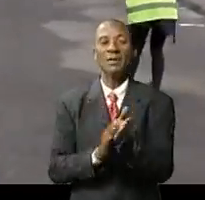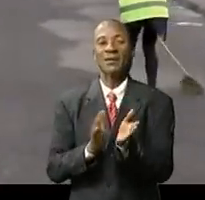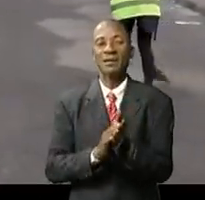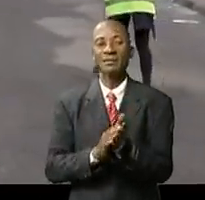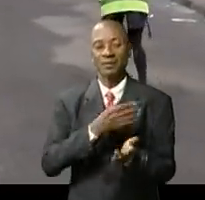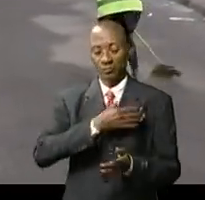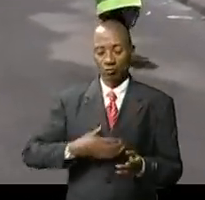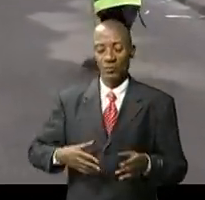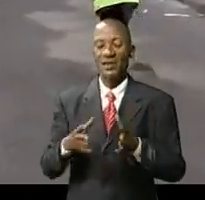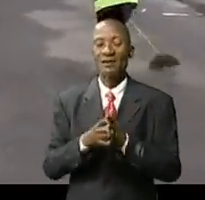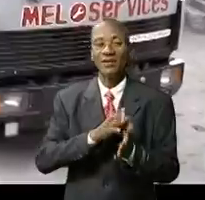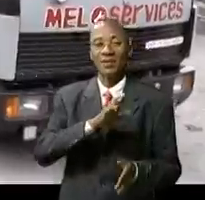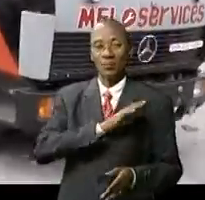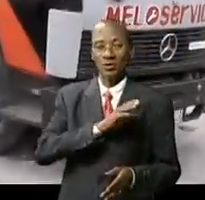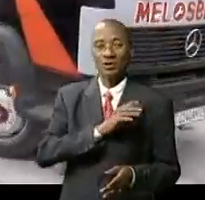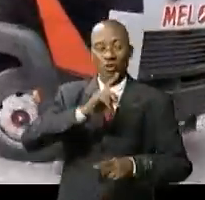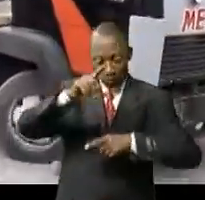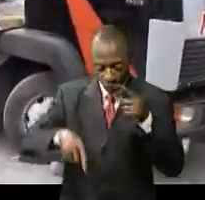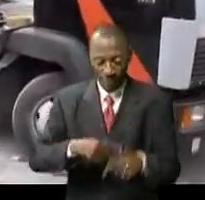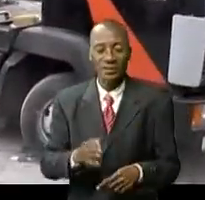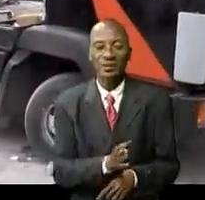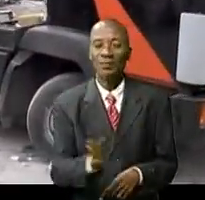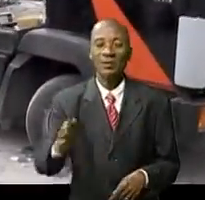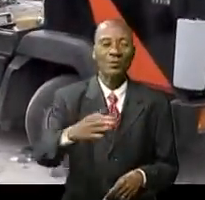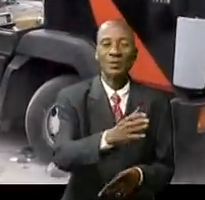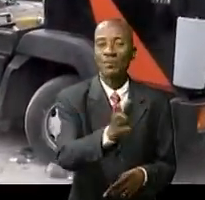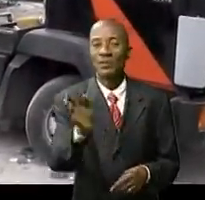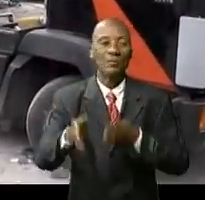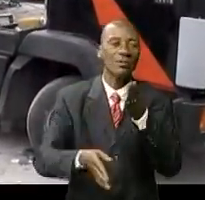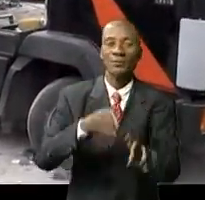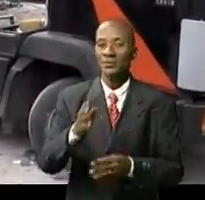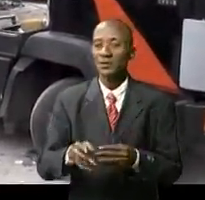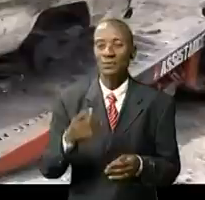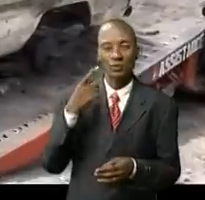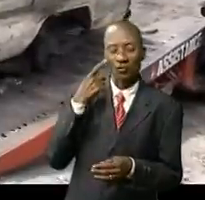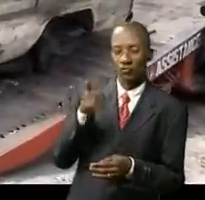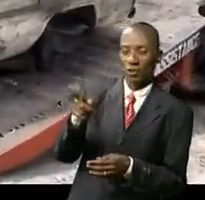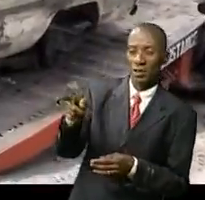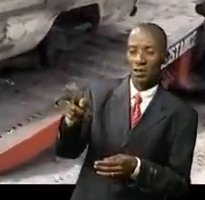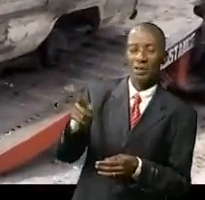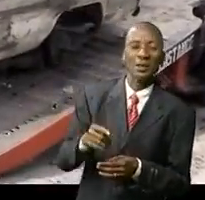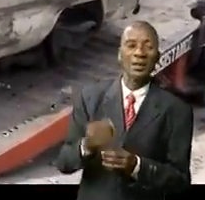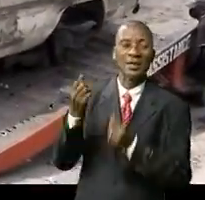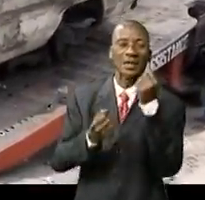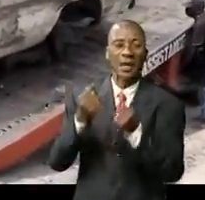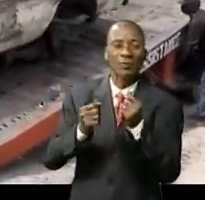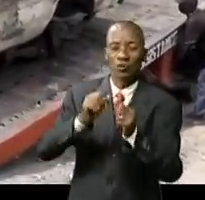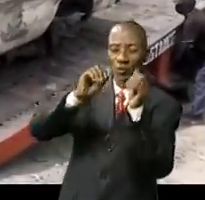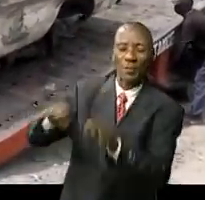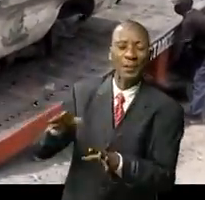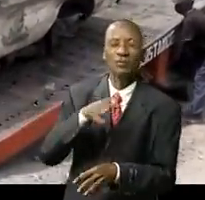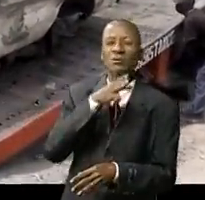pour ses opérations d'assainissement d'un véhicule de remorque qui a effectué plusieurs rondes dans quelques quartiers de